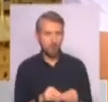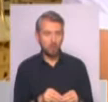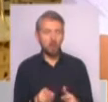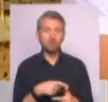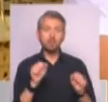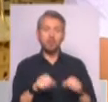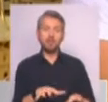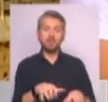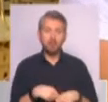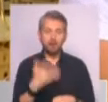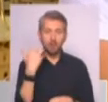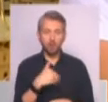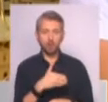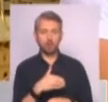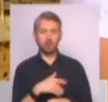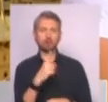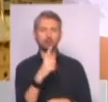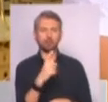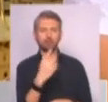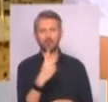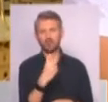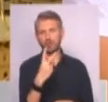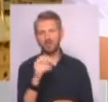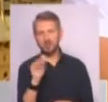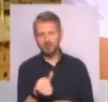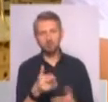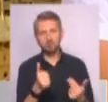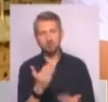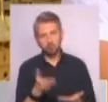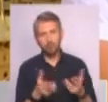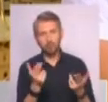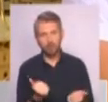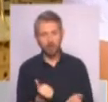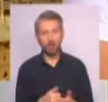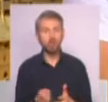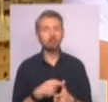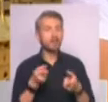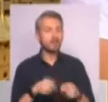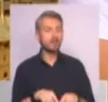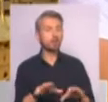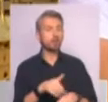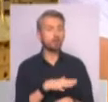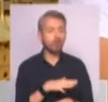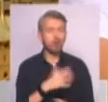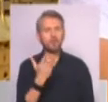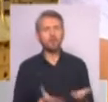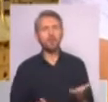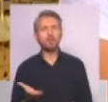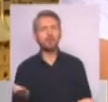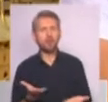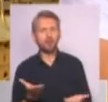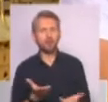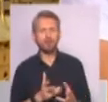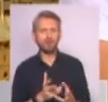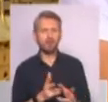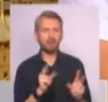можна забрати, там, коли буде там сотні тисяч? Ну, можливо, да. Чим дійсно забирали, ну, можливо, там якісь неблагополучні